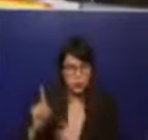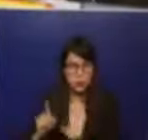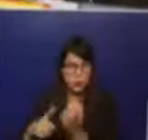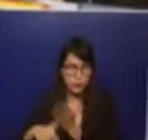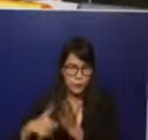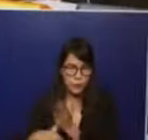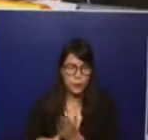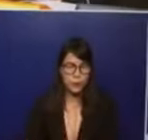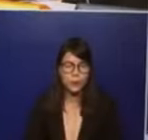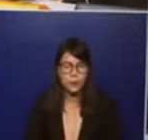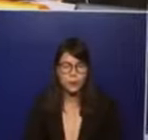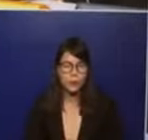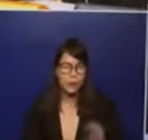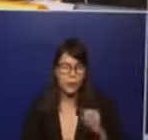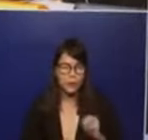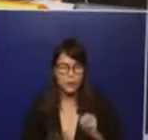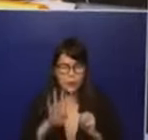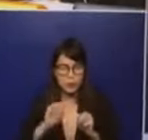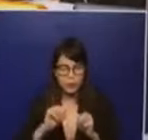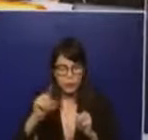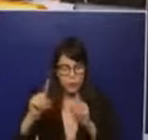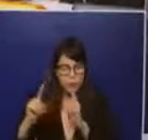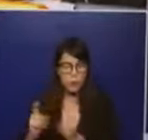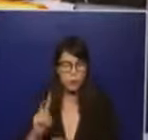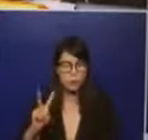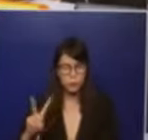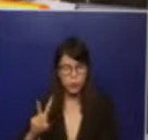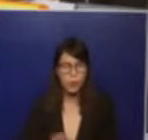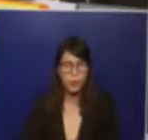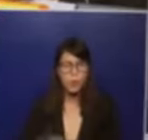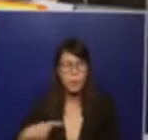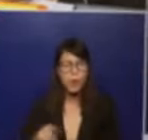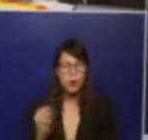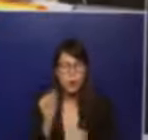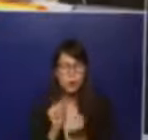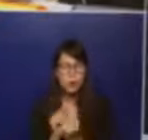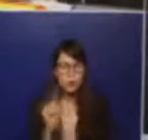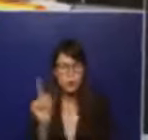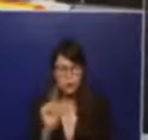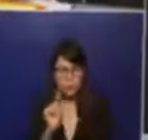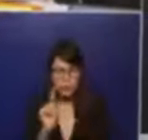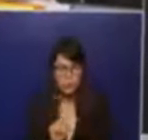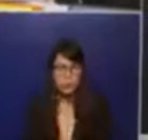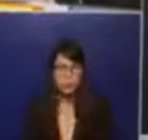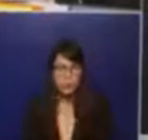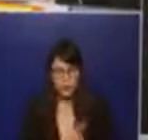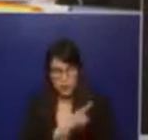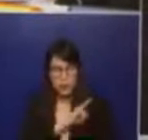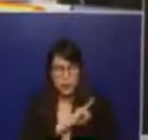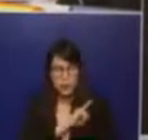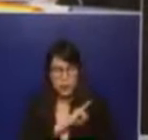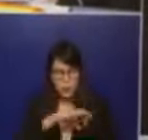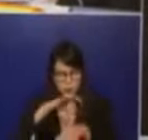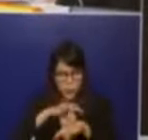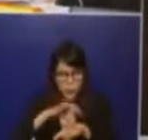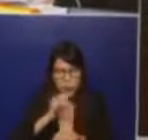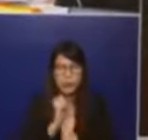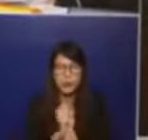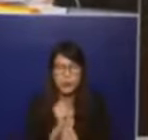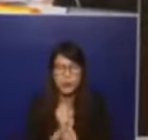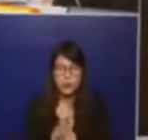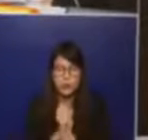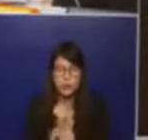าตรา40วงเล็บ2กล่าวว่าประโยชน์ใดๆที่ได้เนื่องมาจากหน้าที่หรือตำแหน่งงานที่ทำต้